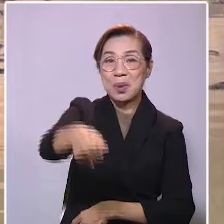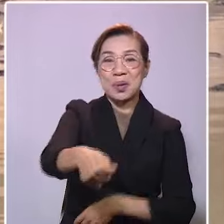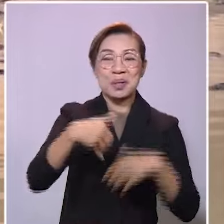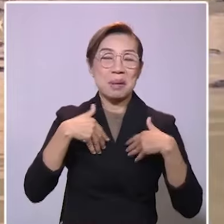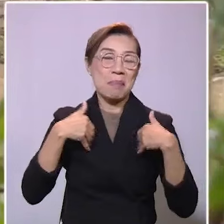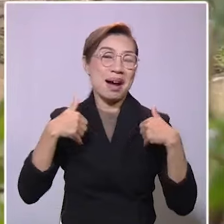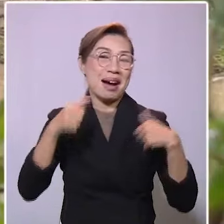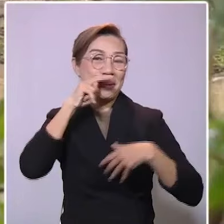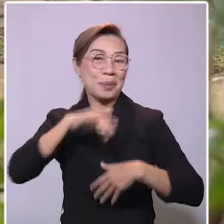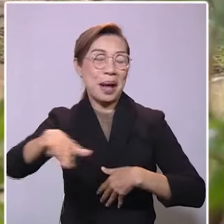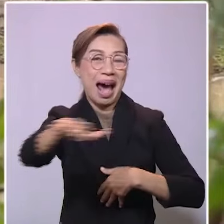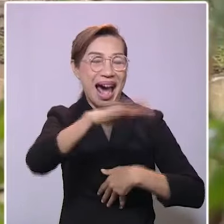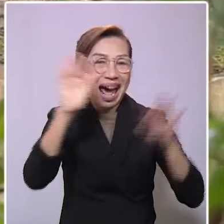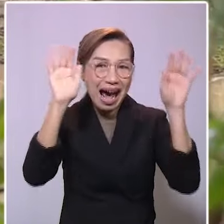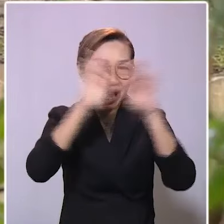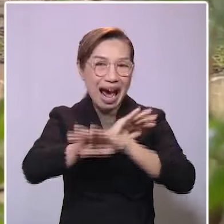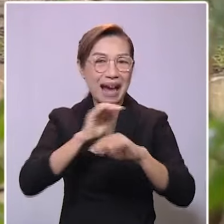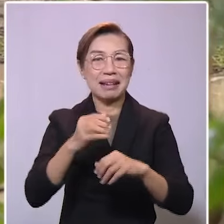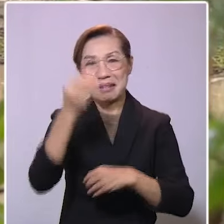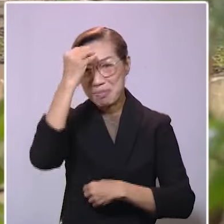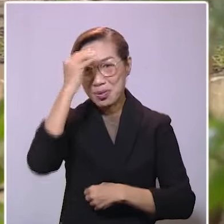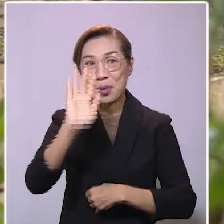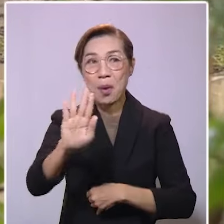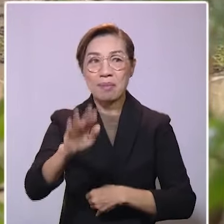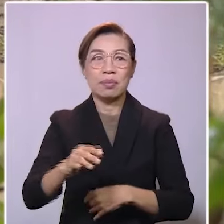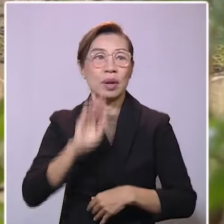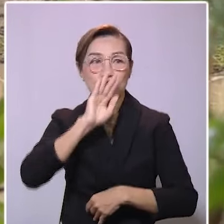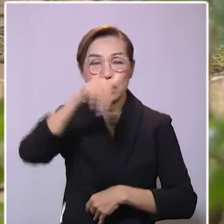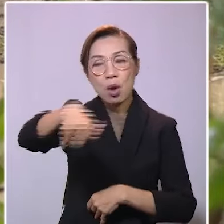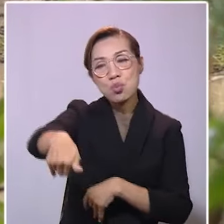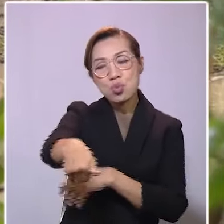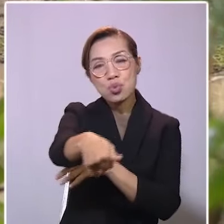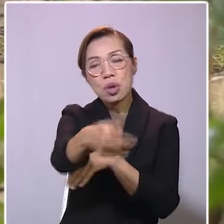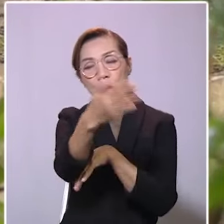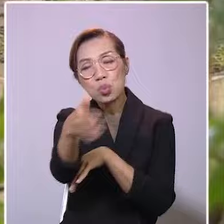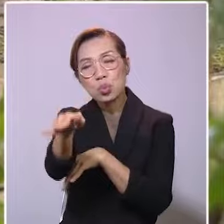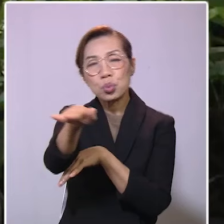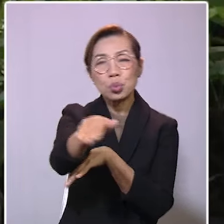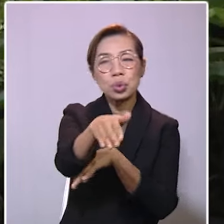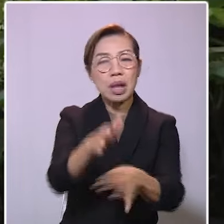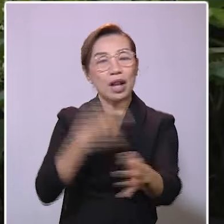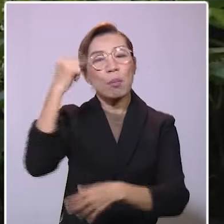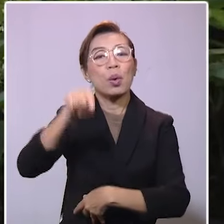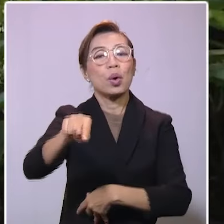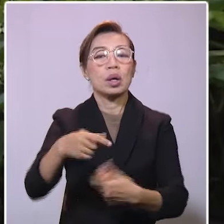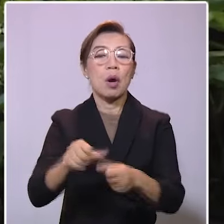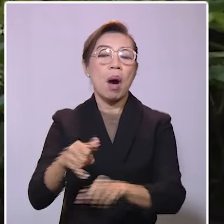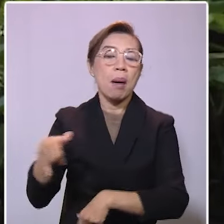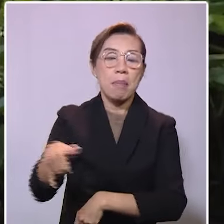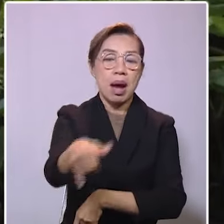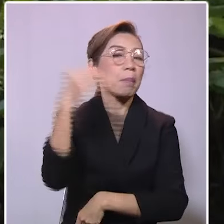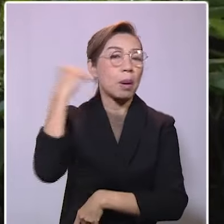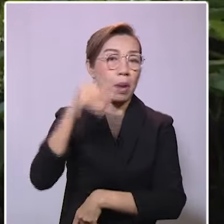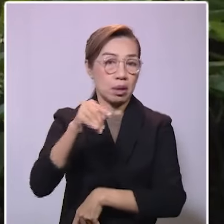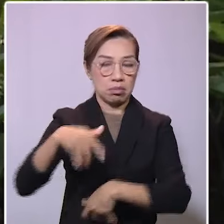ออนเซ็นนะคะเนี่ยค่ะก็ไม่แน่ใจว่าจะแช่นานแค่ไหนแต่ว่าจุดเนี้ยเขามาเป็นประจำครับทีนี้ชาวบ้านเขาก็กลัวว่าถ้า